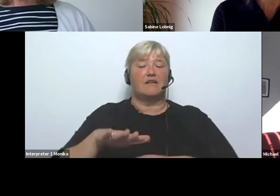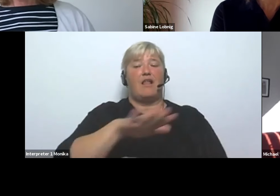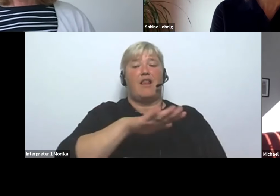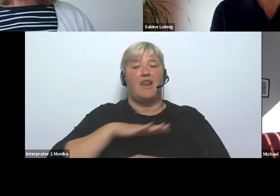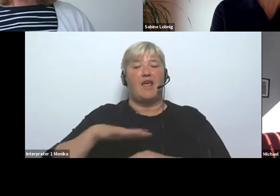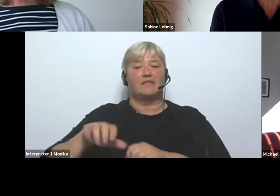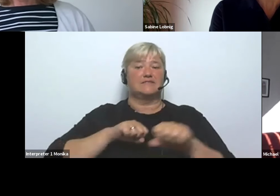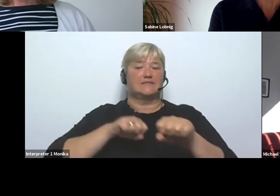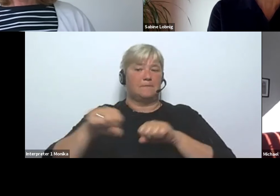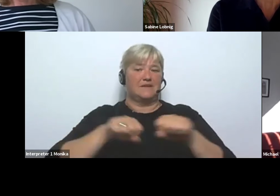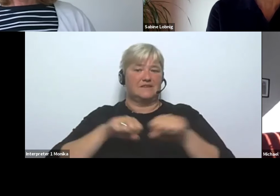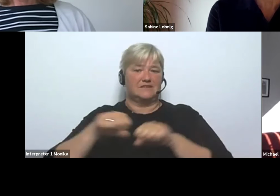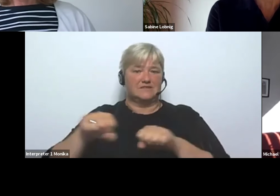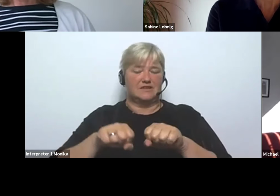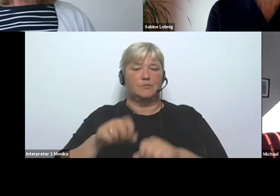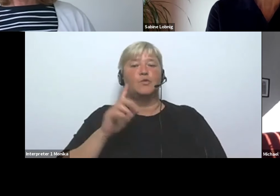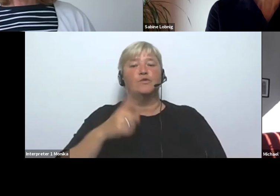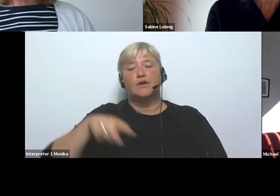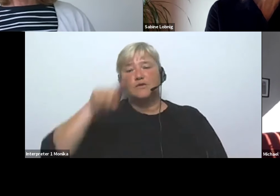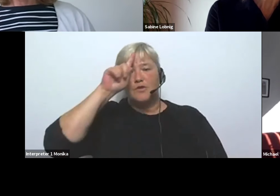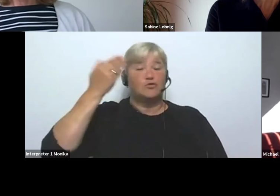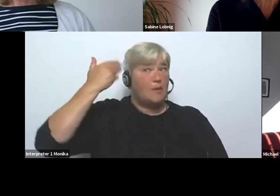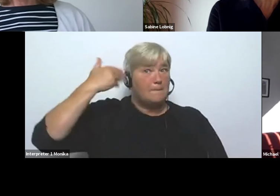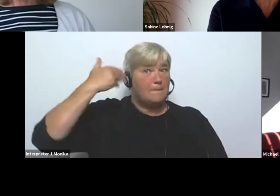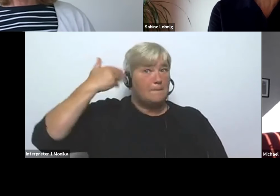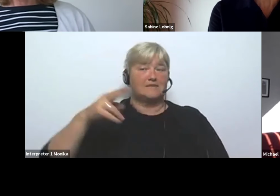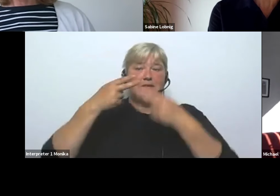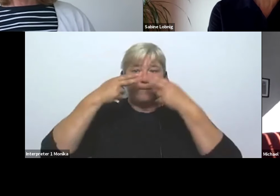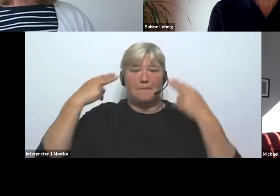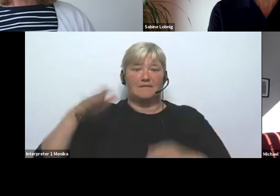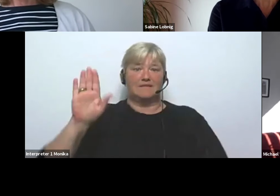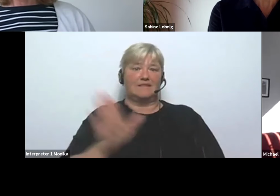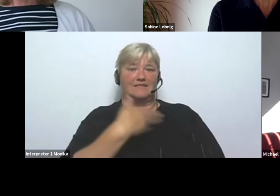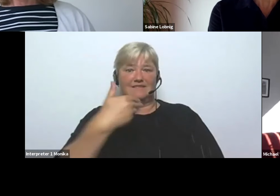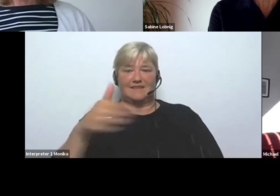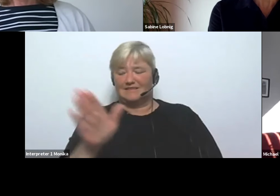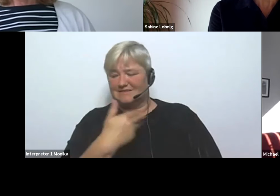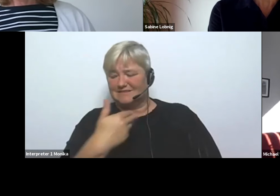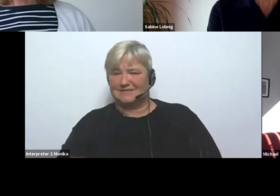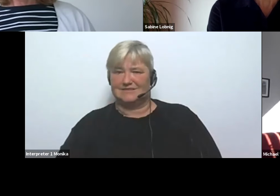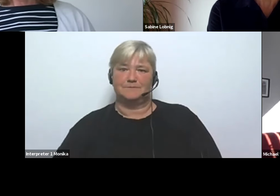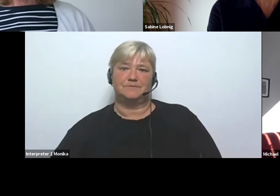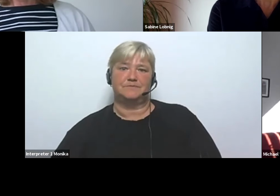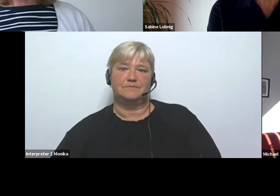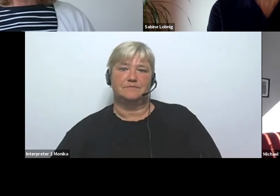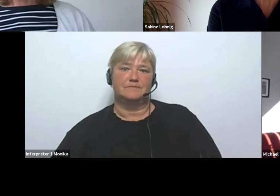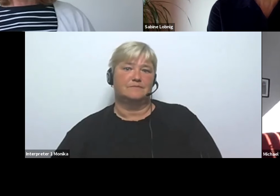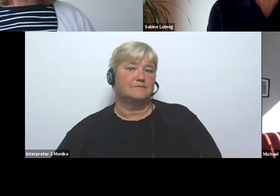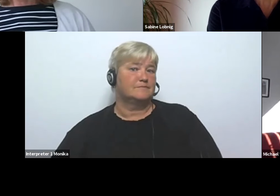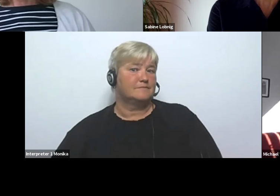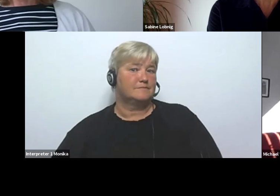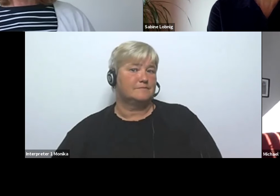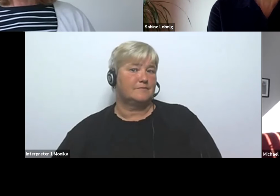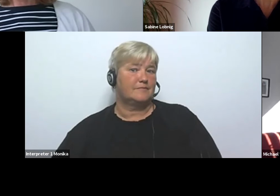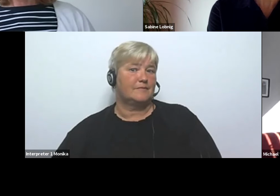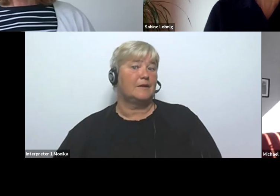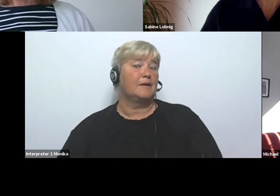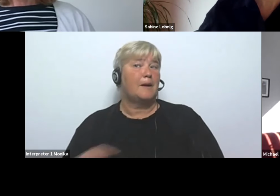deutscher Meister im Blindentennis. Mit diesen Worten möchte ich gleich das Wort weitergeben. Michael, the floor is